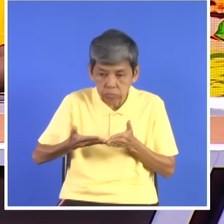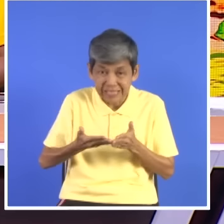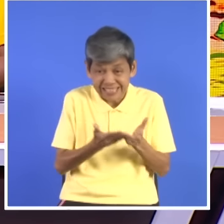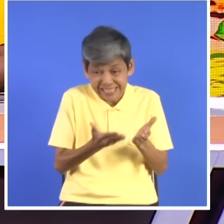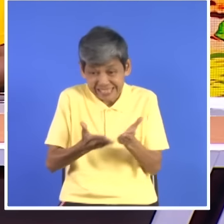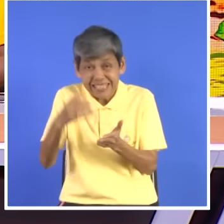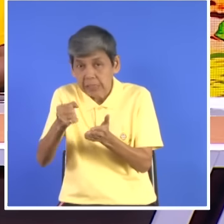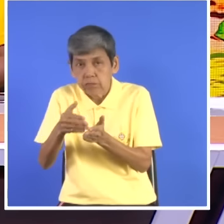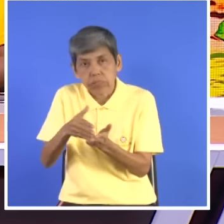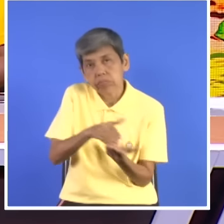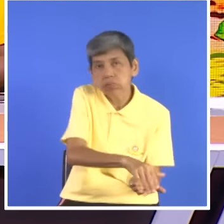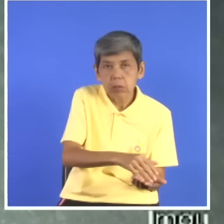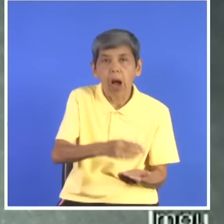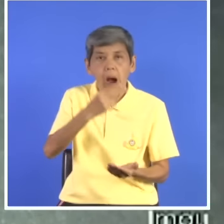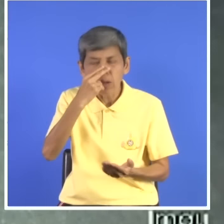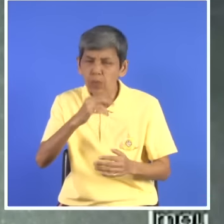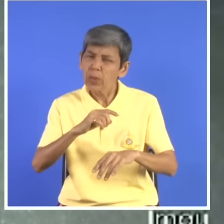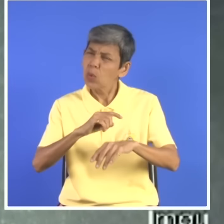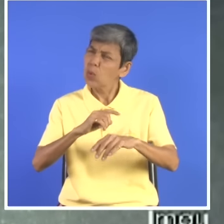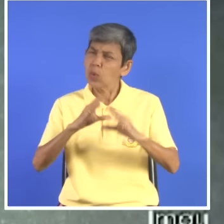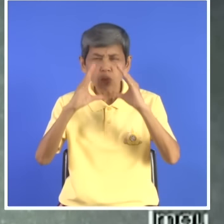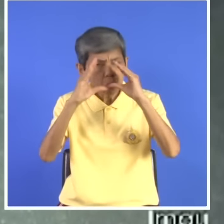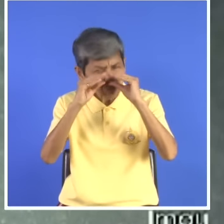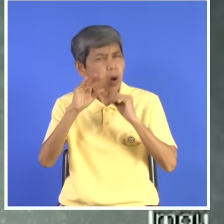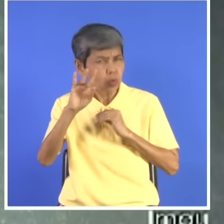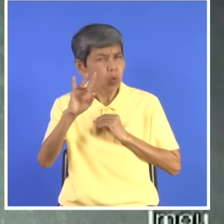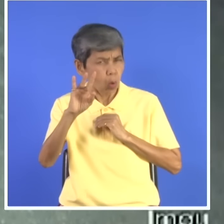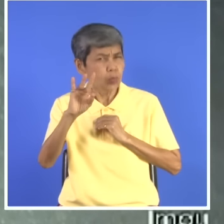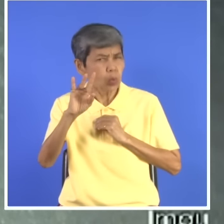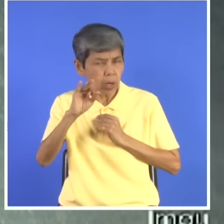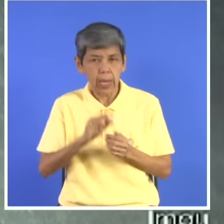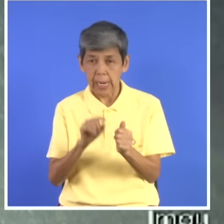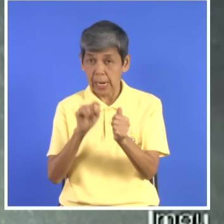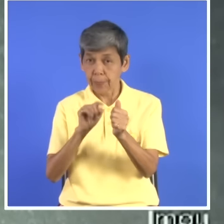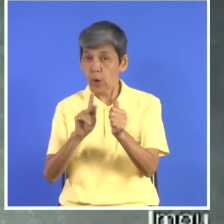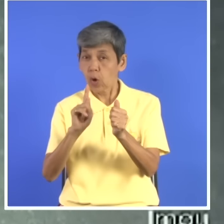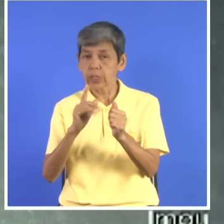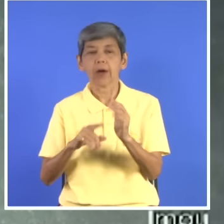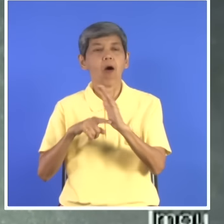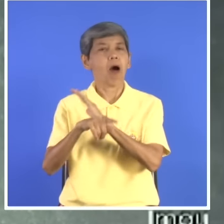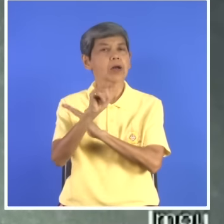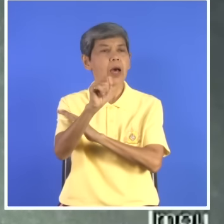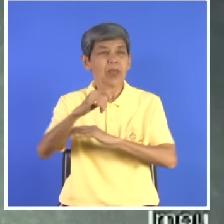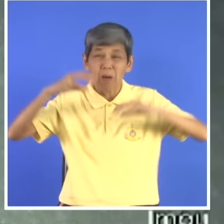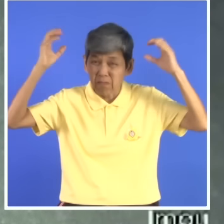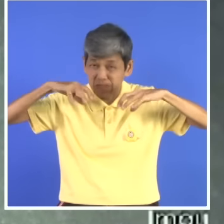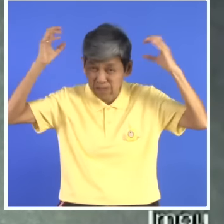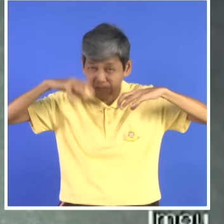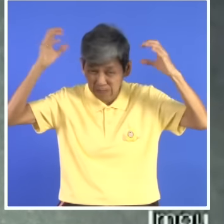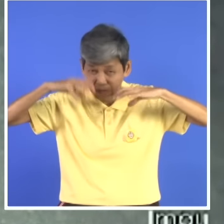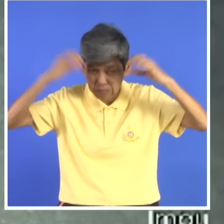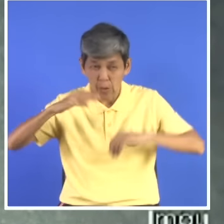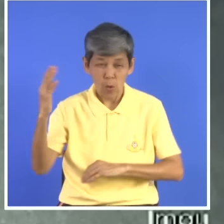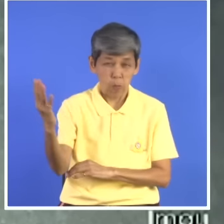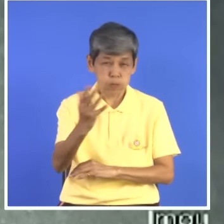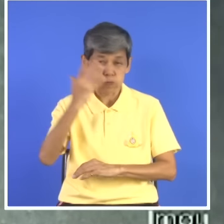ำว่าอย่างนั้นเอาดูนะครับเมื่อตอนประมาณสักเกือบ2ทุ่มที่พื้นที่ของอำเภอคลองใหญ่จังหวัดตราดนะครับเกิดฝนตกหนักแล้วก็มีลมแ